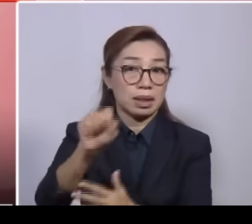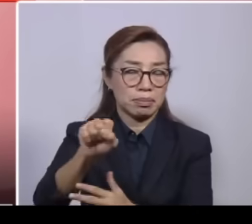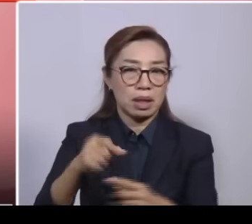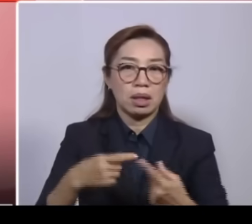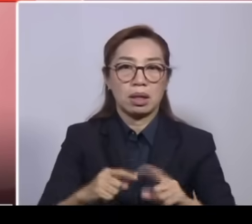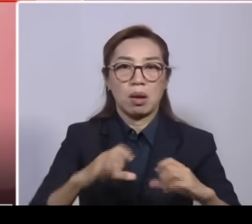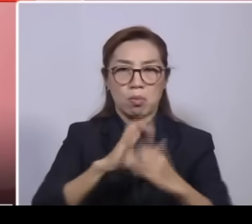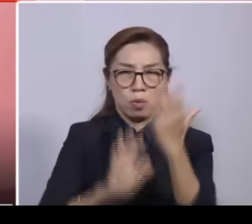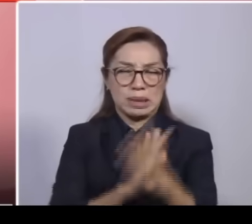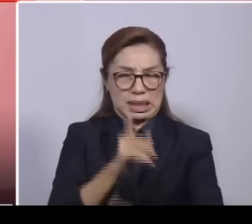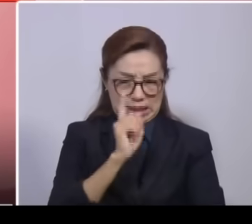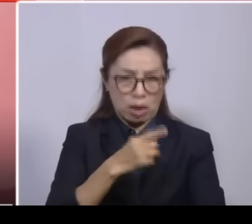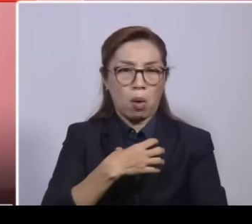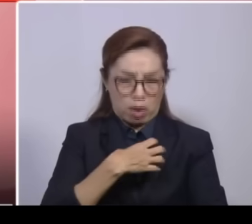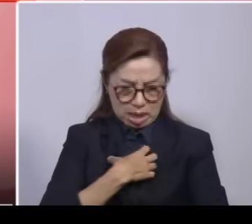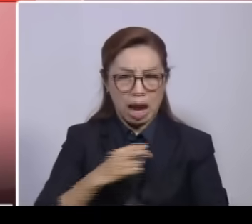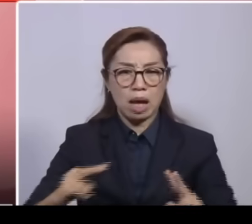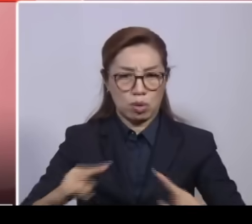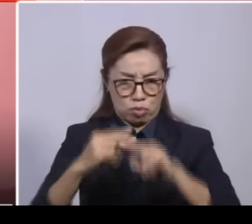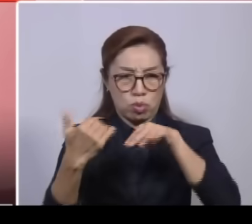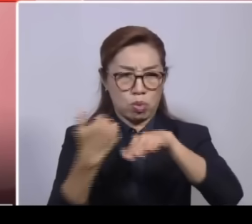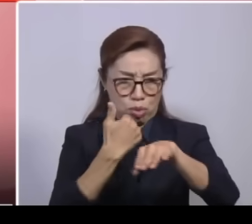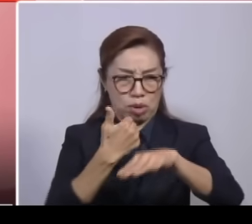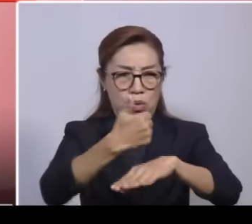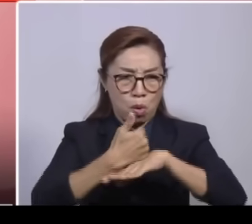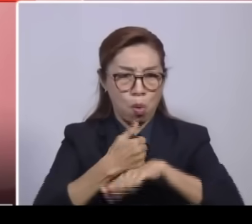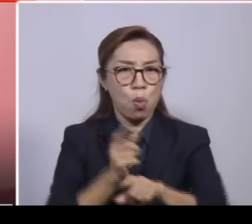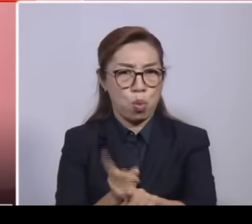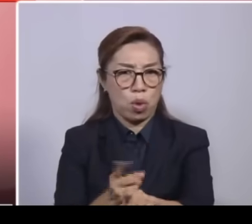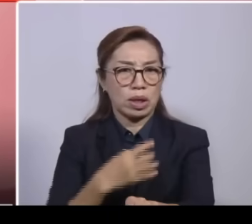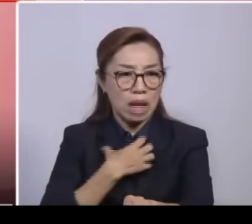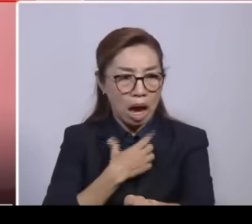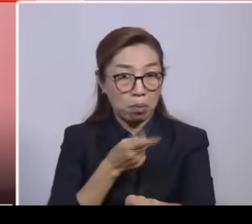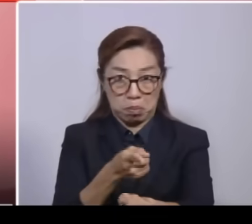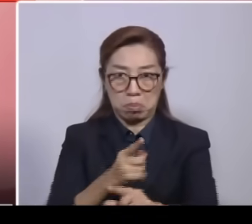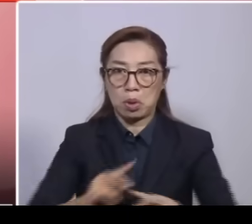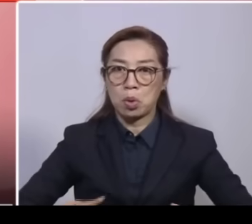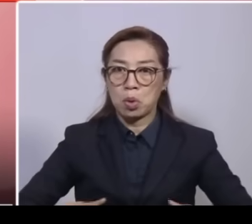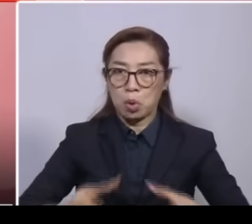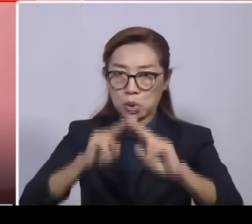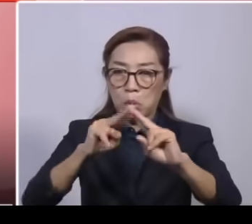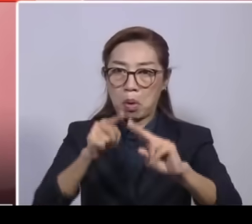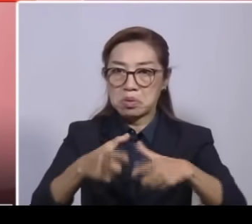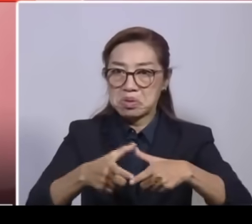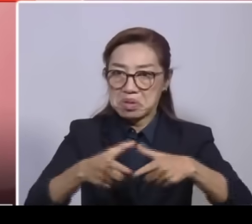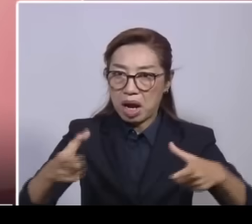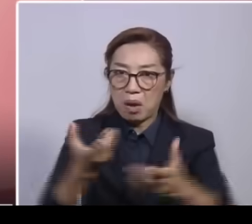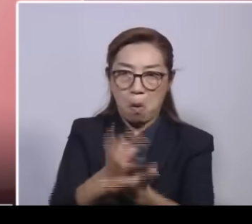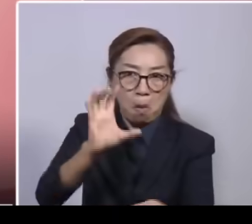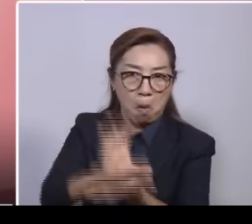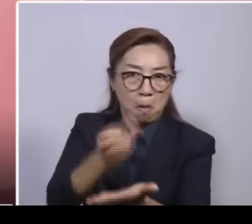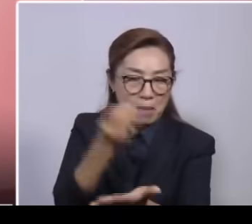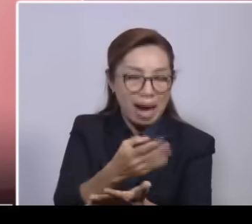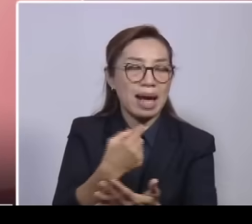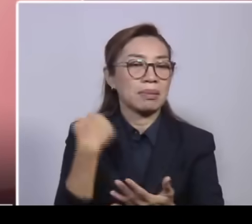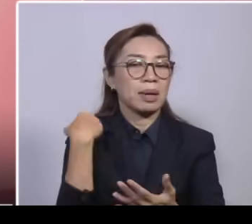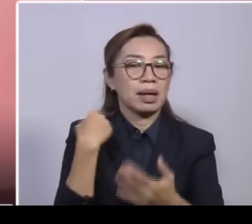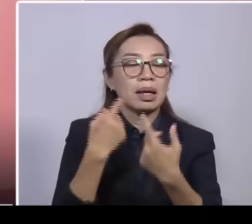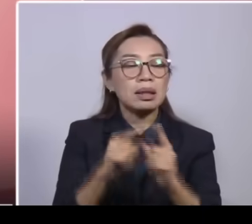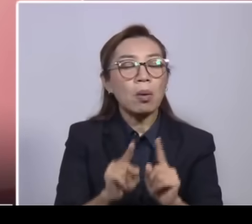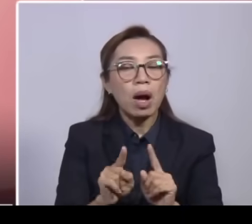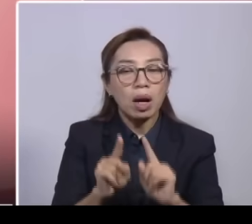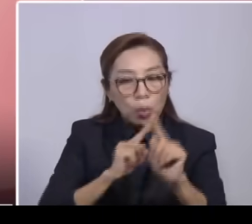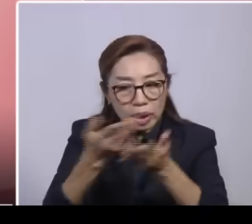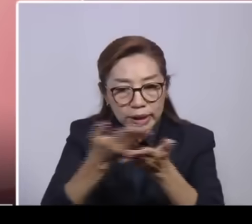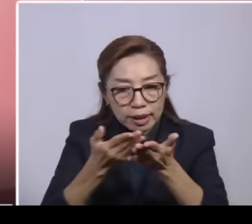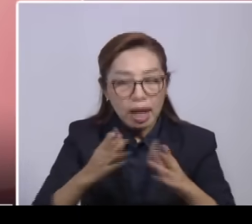ภูมิใจไทยก็อยากจะได้เก้าอี้นี้ด้วยเพราะถือว่าเป็นอีกหนึ่งกระทรวงเกรด Aแต่ว่าตกลงกันแล้วมาอยู่ใน